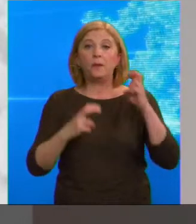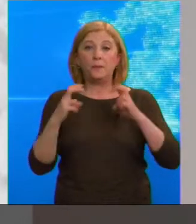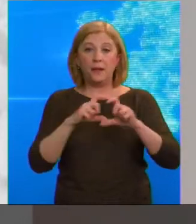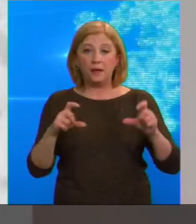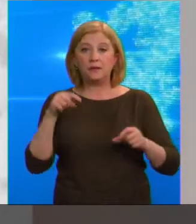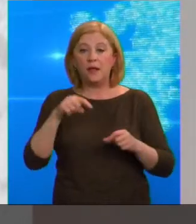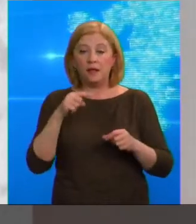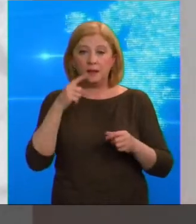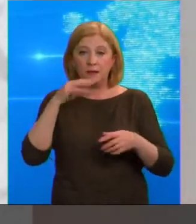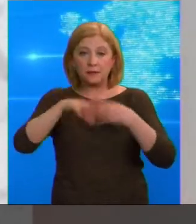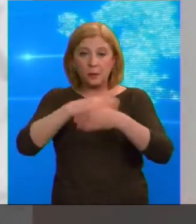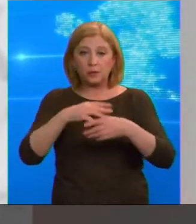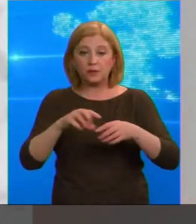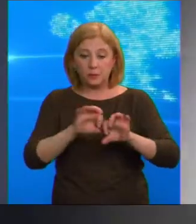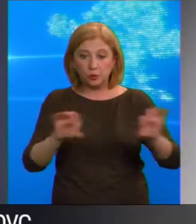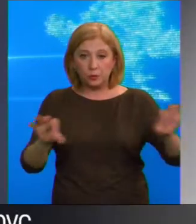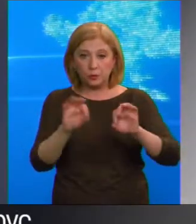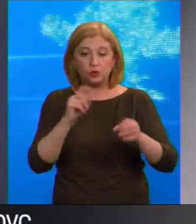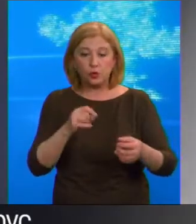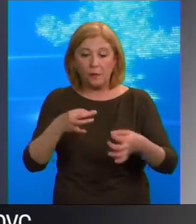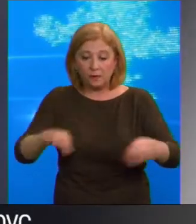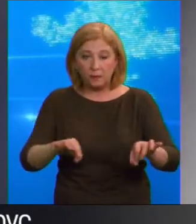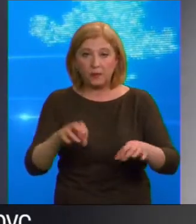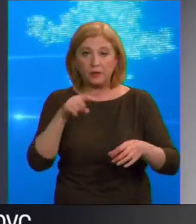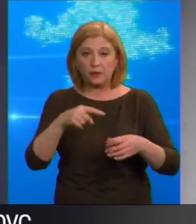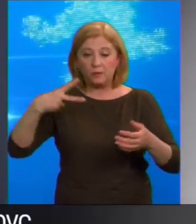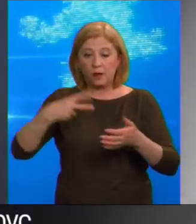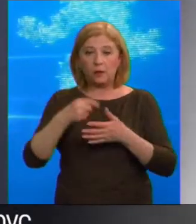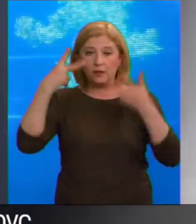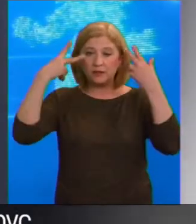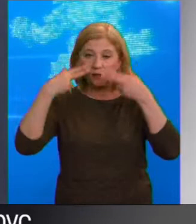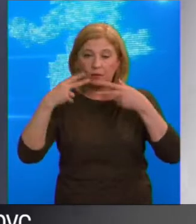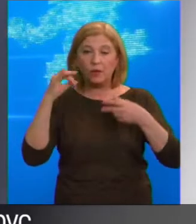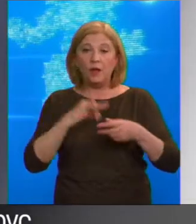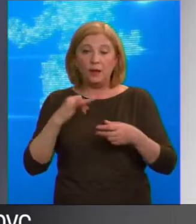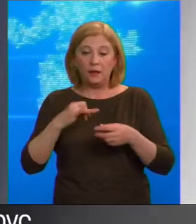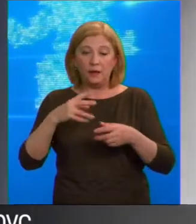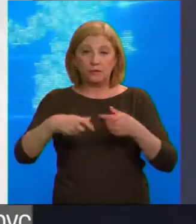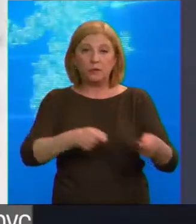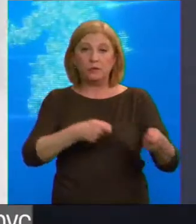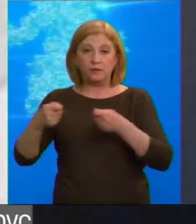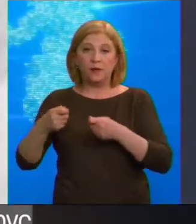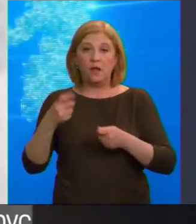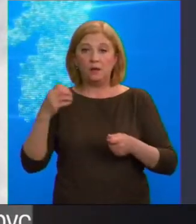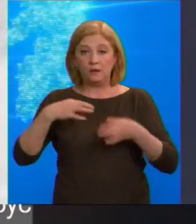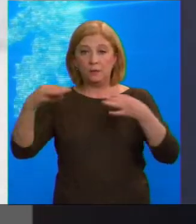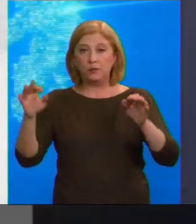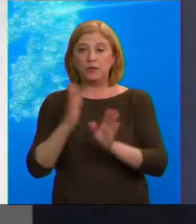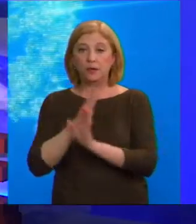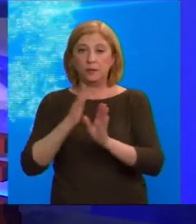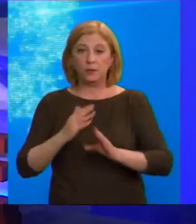и застрял между прутьями. Чтобы высвободить животное, ему вкололи снотворное и обернули ремнями. Сахатого увезли в Хорлушевский заказник.